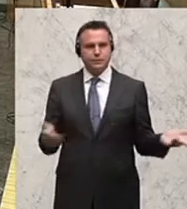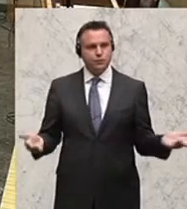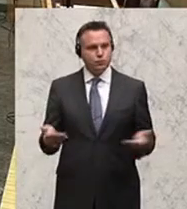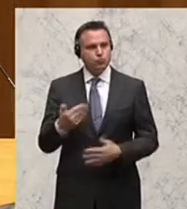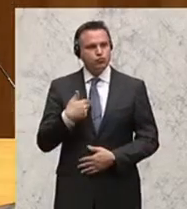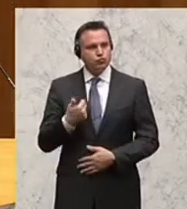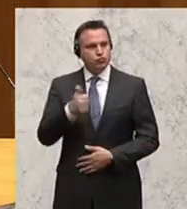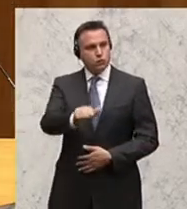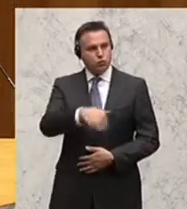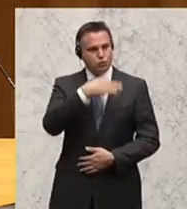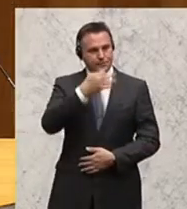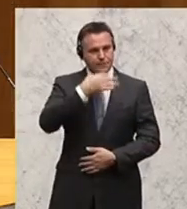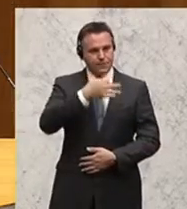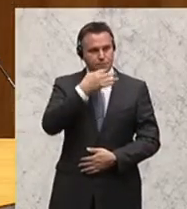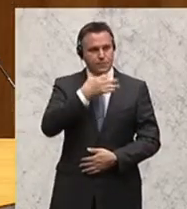Mein Beitrag ist zur